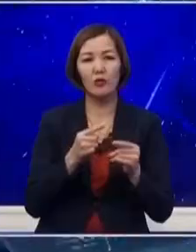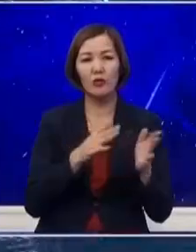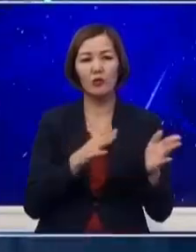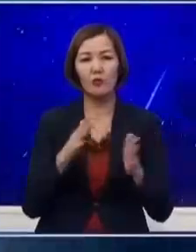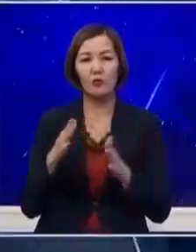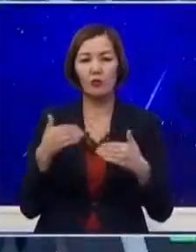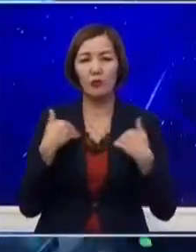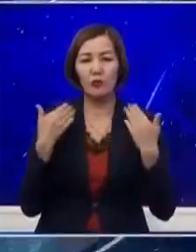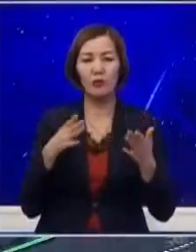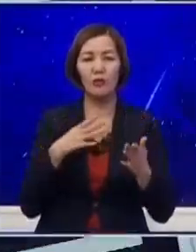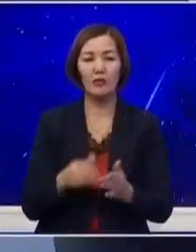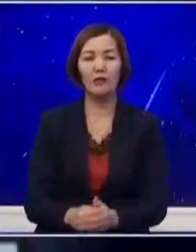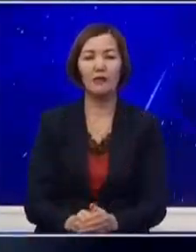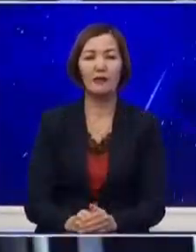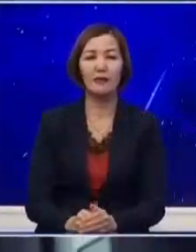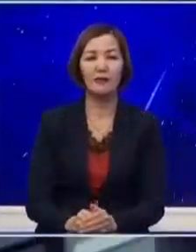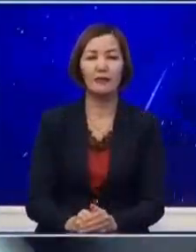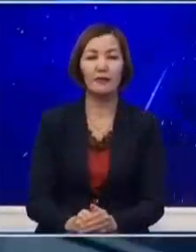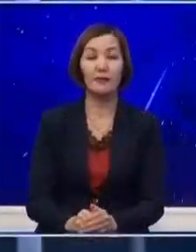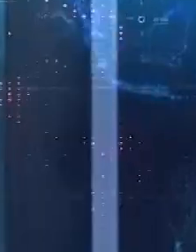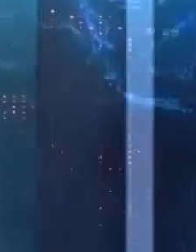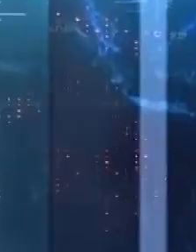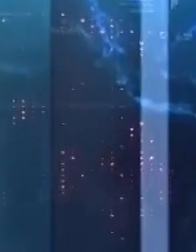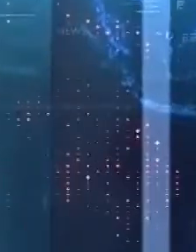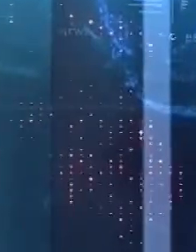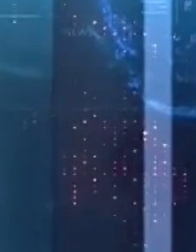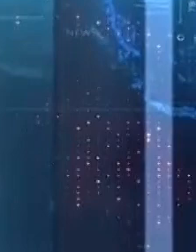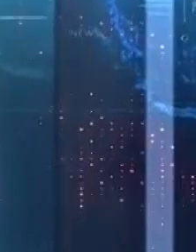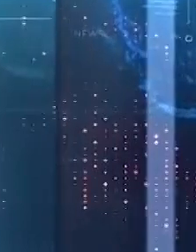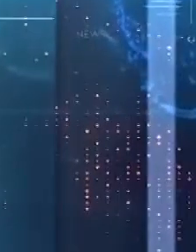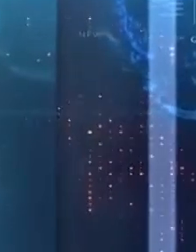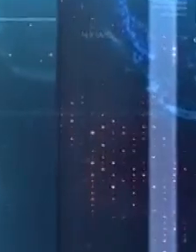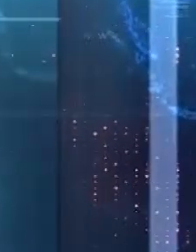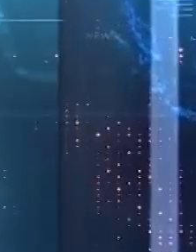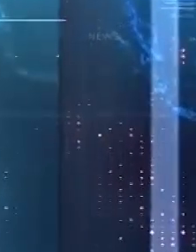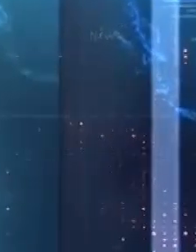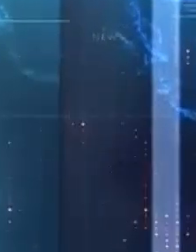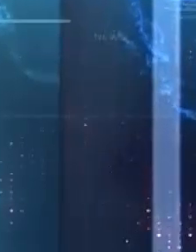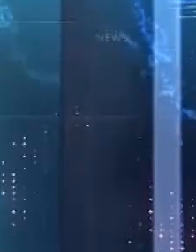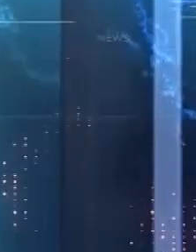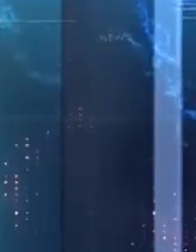Мадина Мұратбекқызы, Жайық Құрманбай, Жетісу телеарнасы.